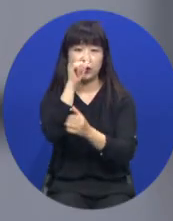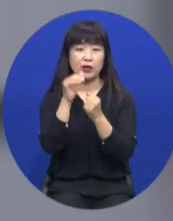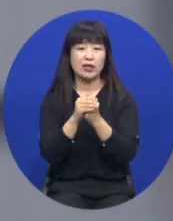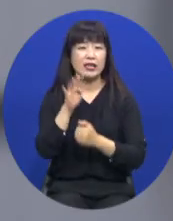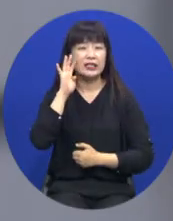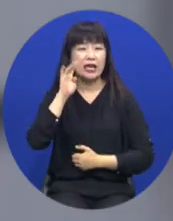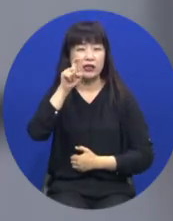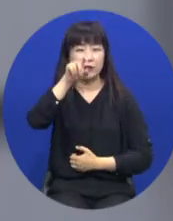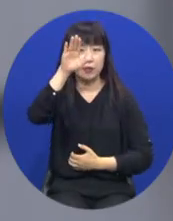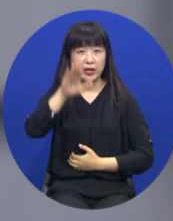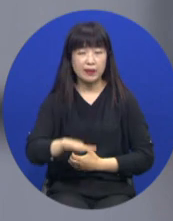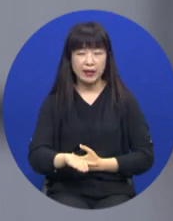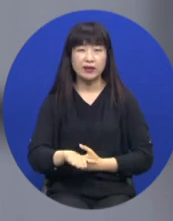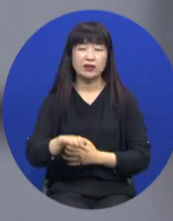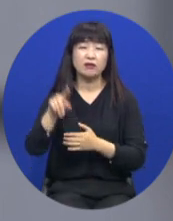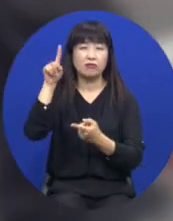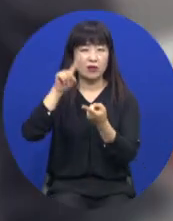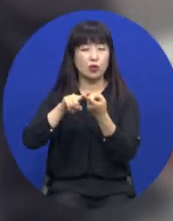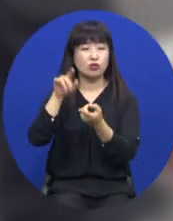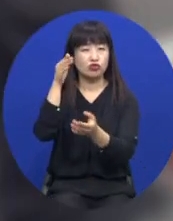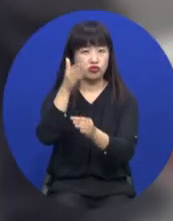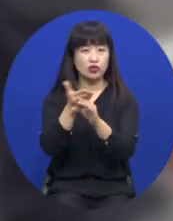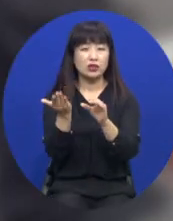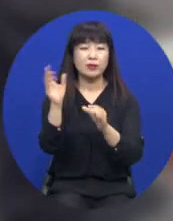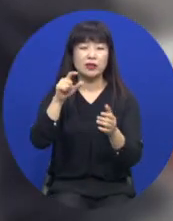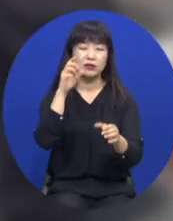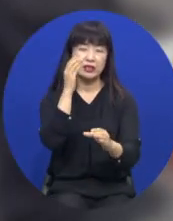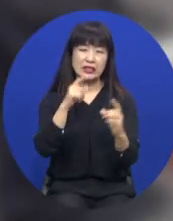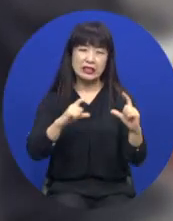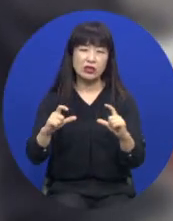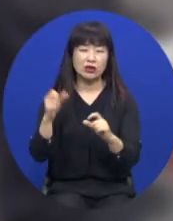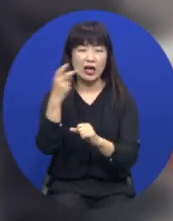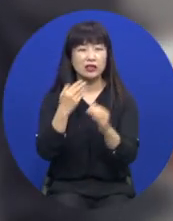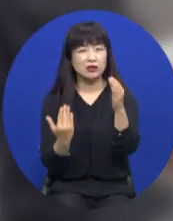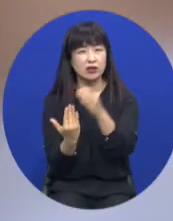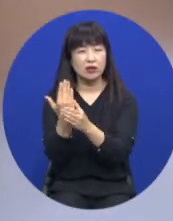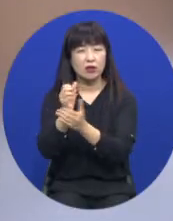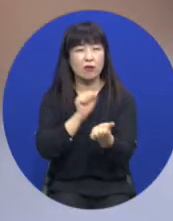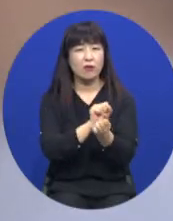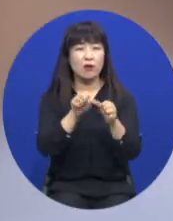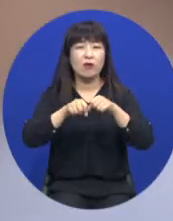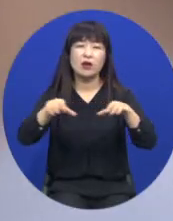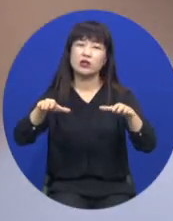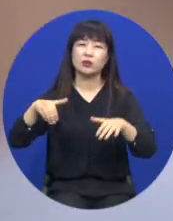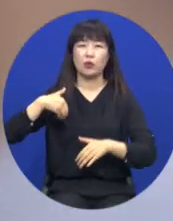사흘째 한 자릿수를 유지하고 있지만 지역 감염의 고리가 언제 다시 등장할지